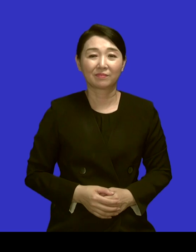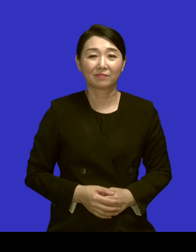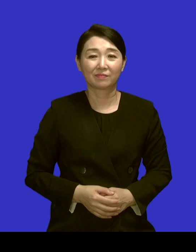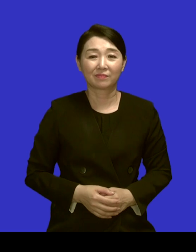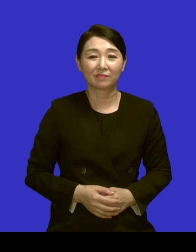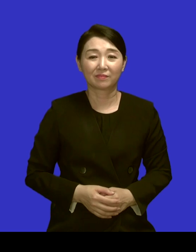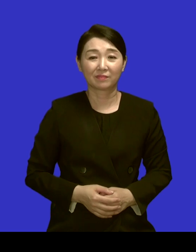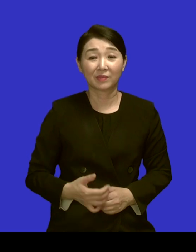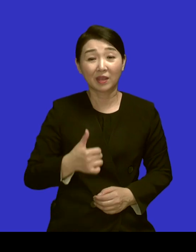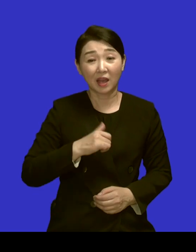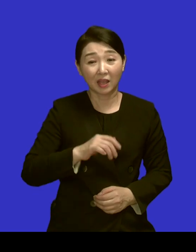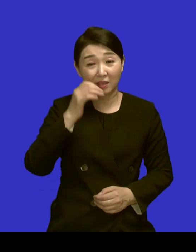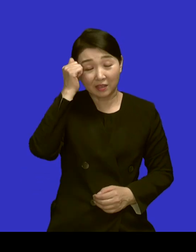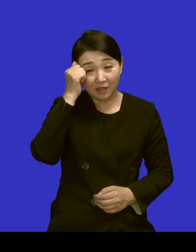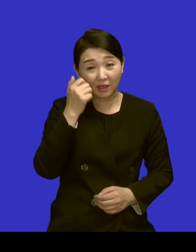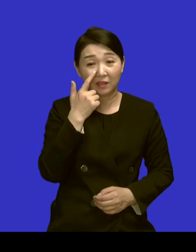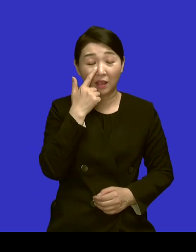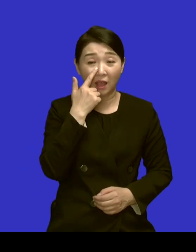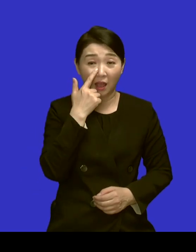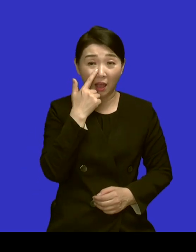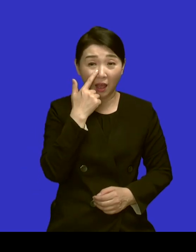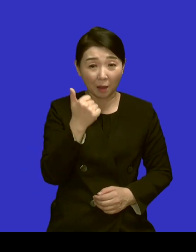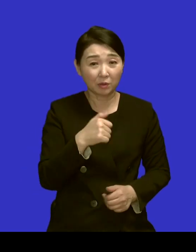아들이 기억하는 아버지의 등은